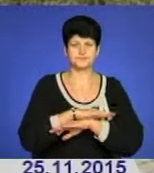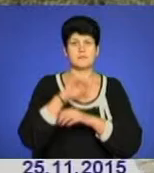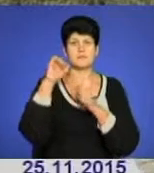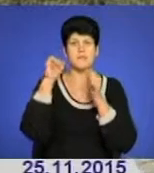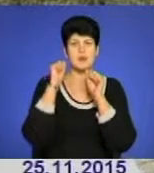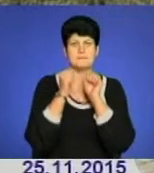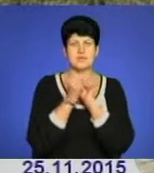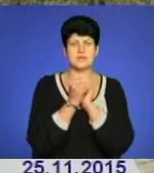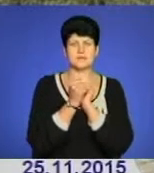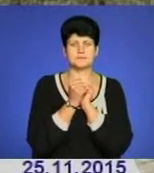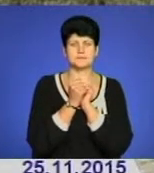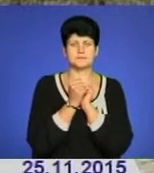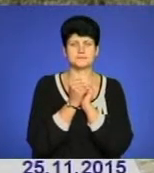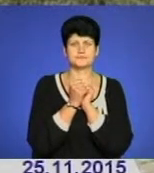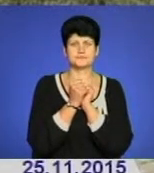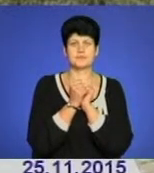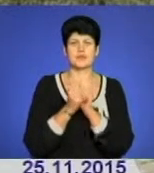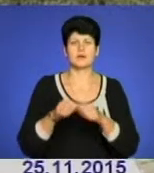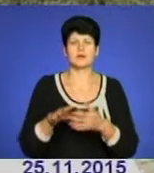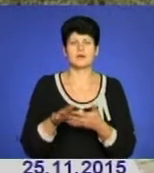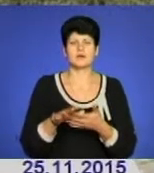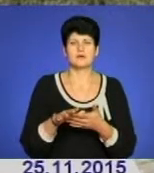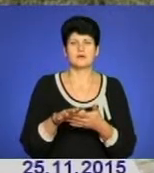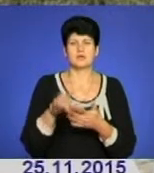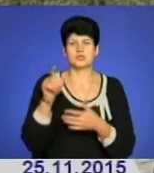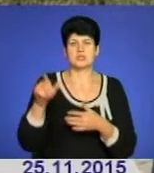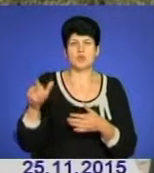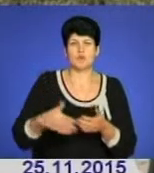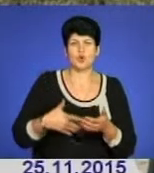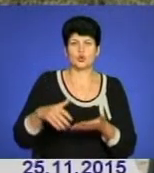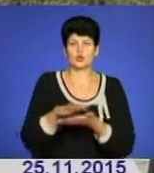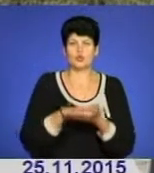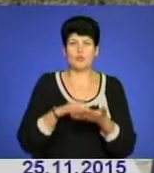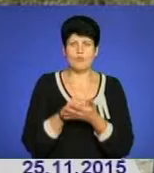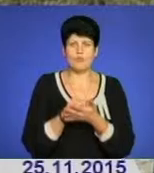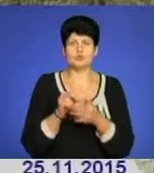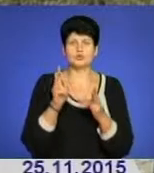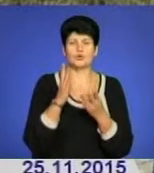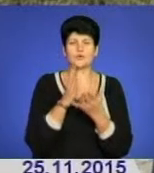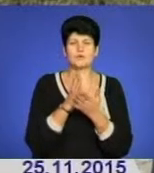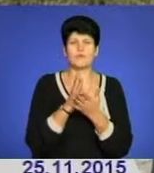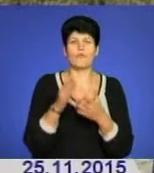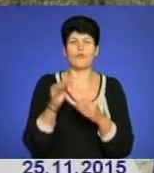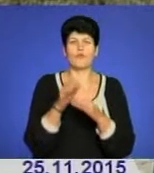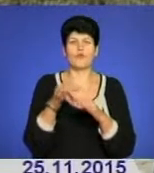пам'яті жертв голодоморів. В фойє обласної державної